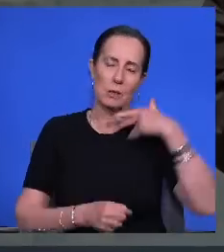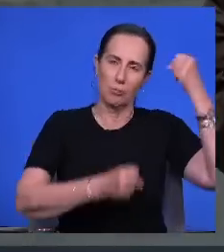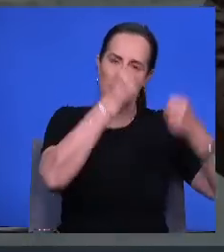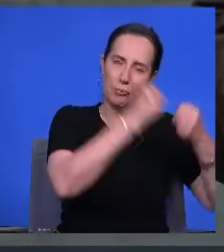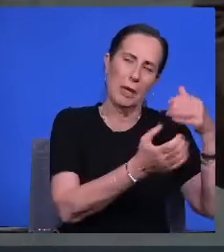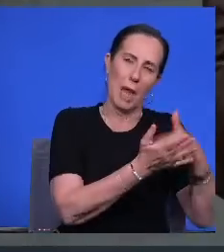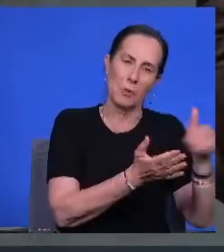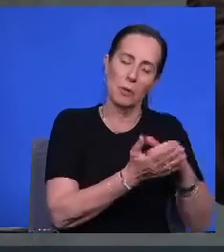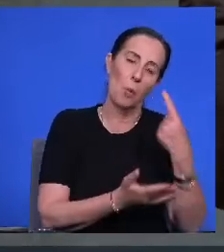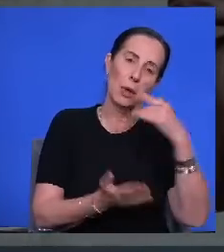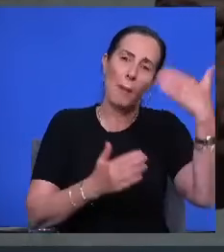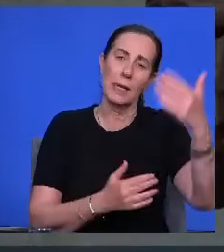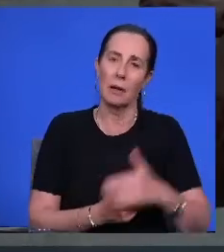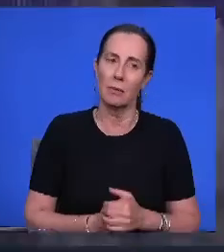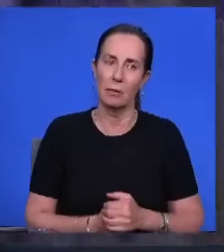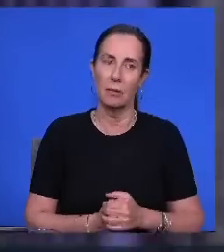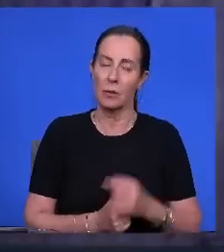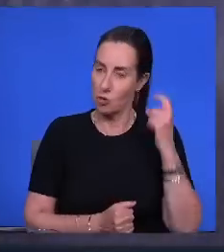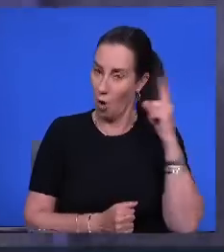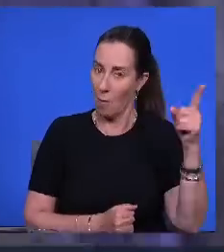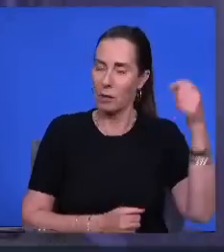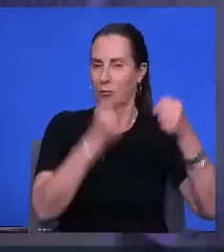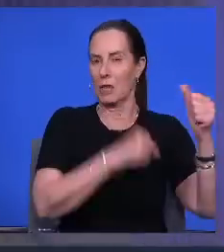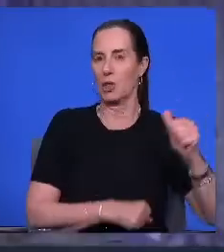יהיה. הנה, זו תקיפה של צהל אגב.